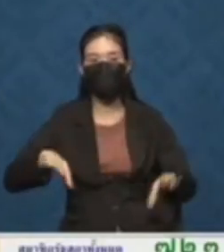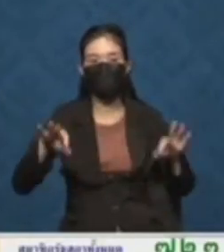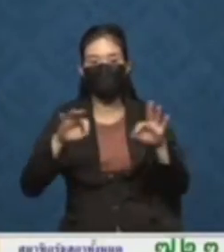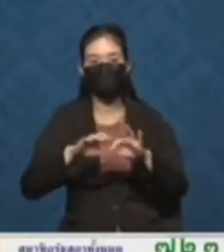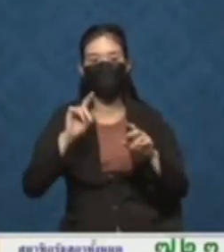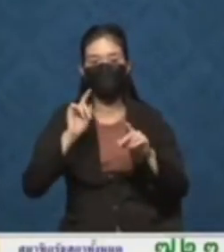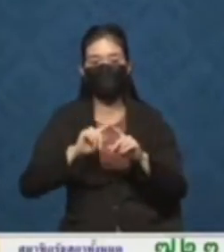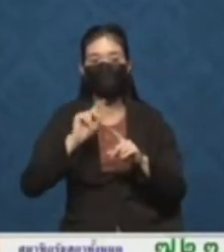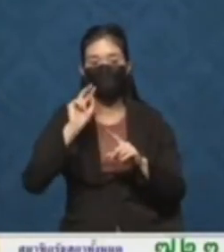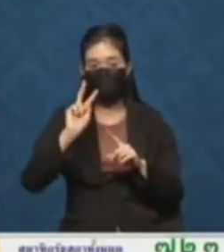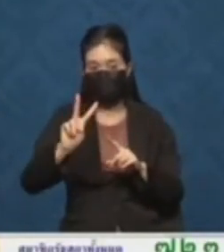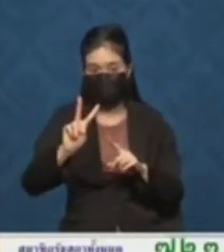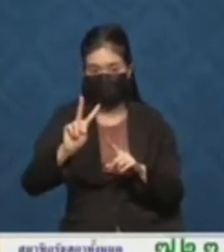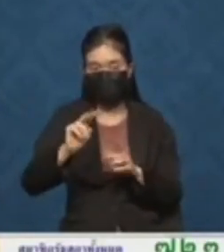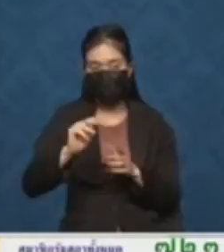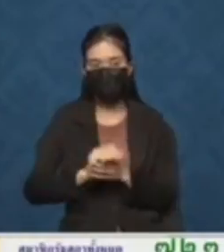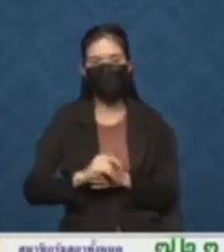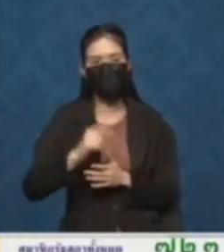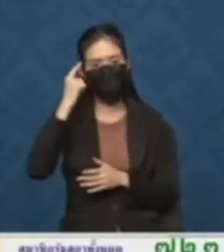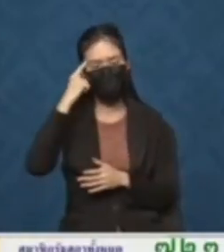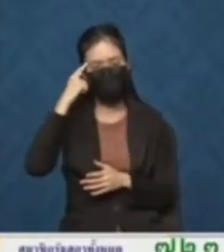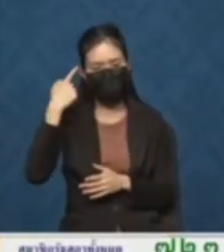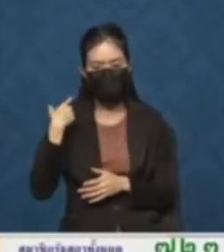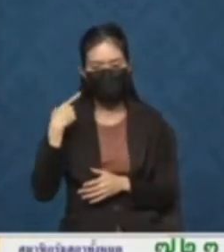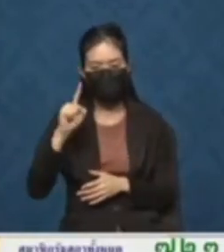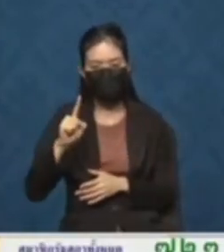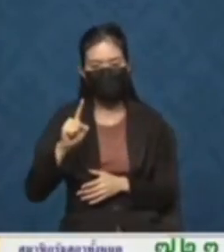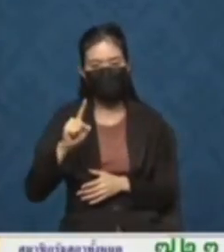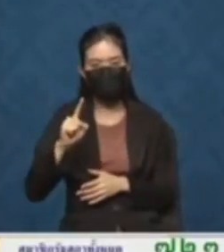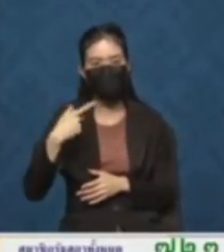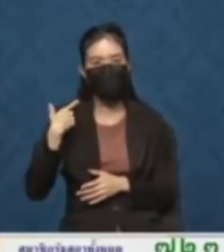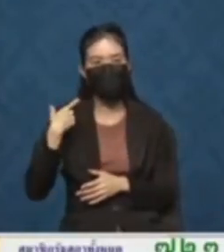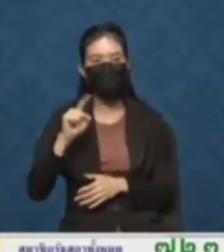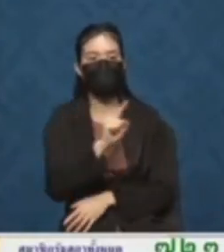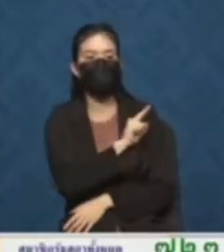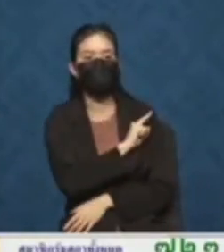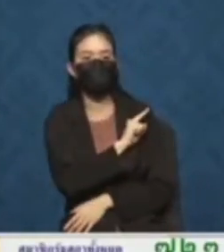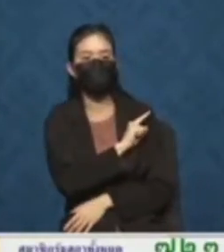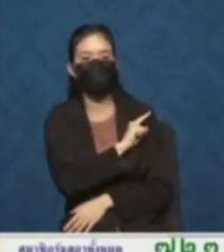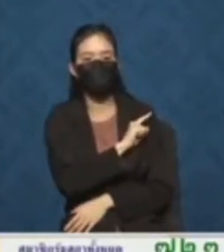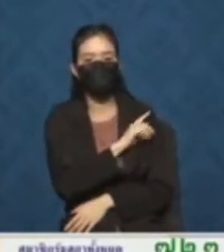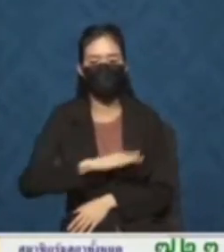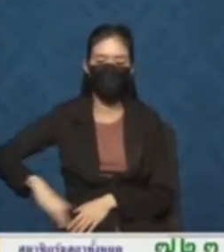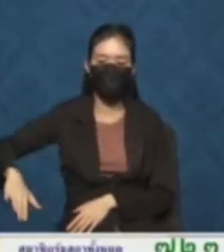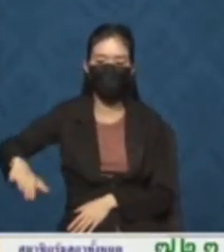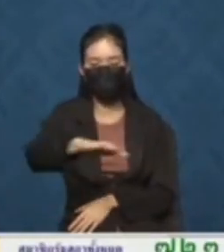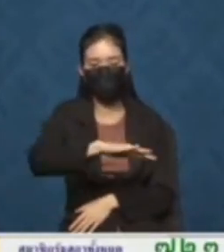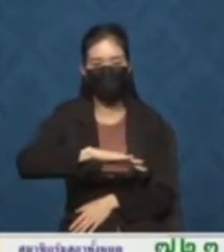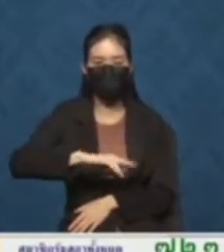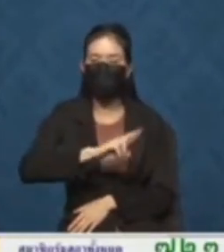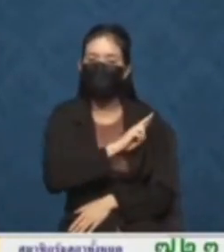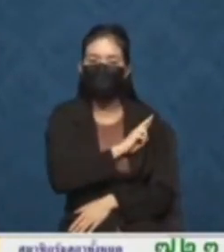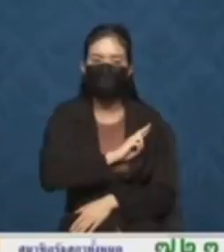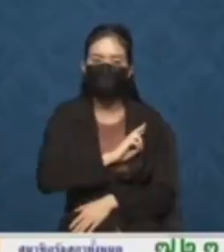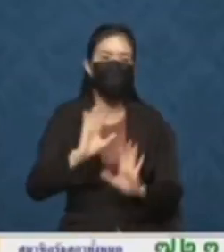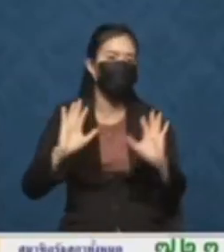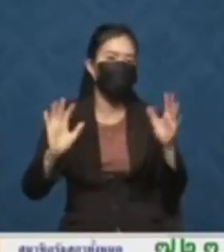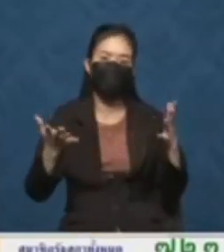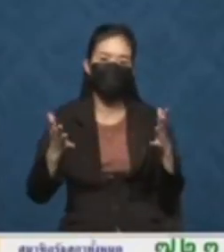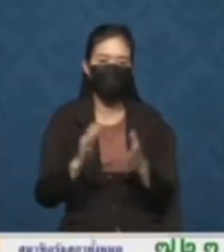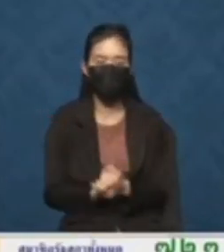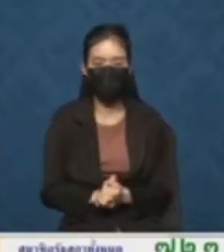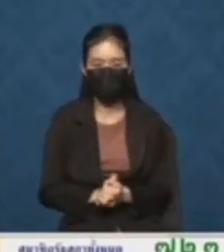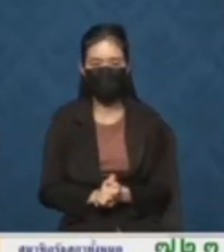ก็ยังขาดจิตสำนึกสาธารณะหรือความรับผิดชอบต่อส่วนรวมซึ่งสองเรื่องนี้เนี่ยไม่ว่าจะ